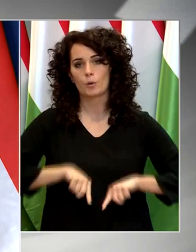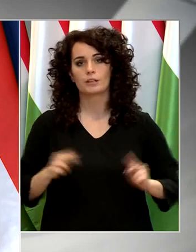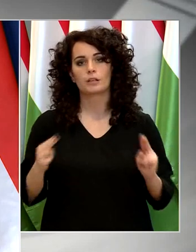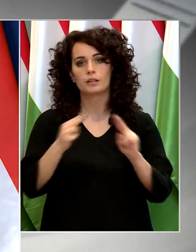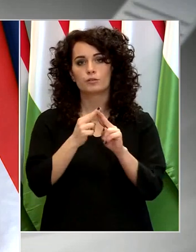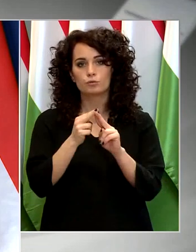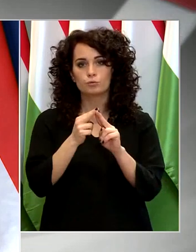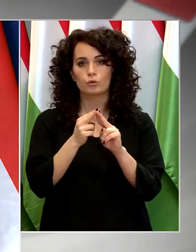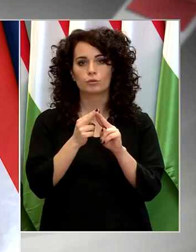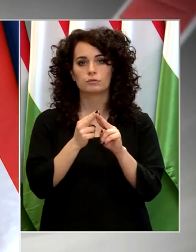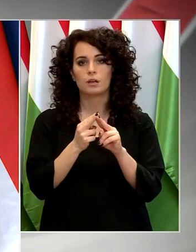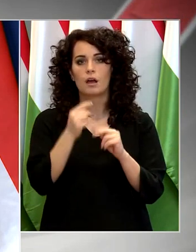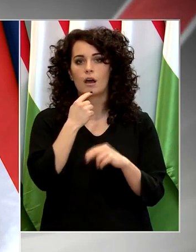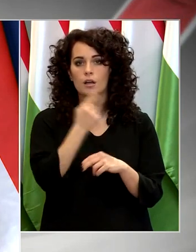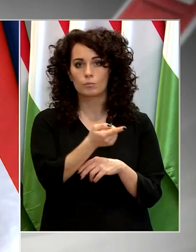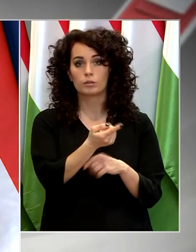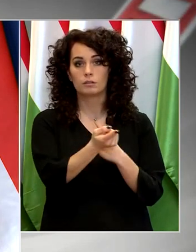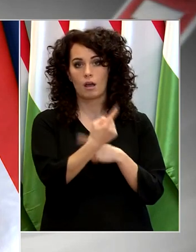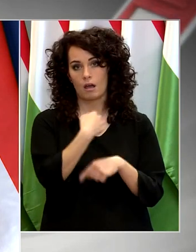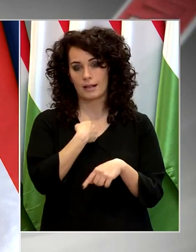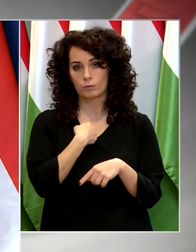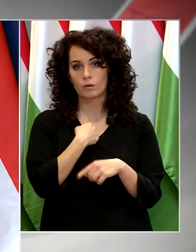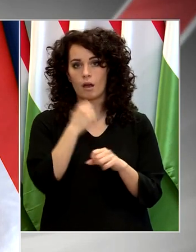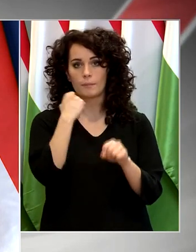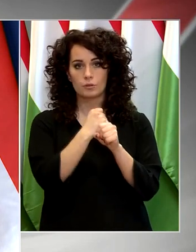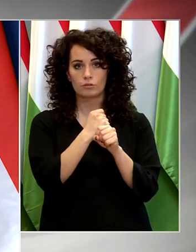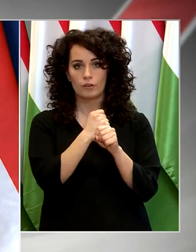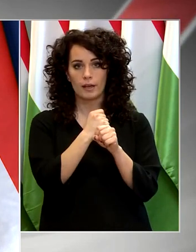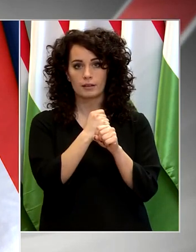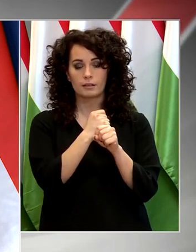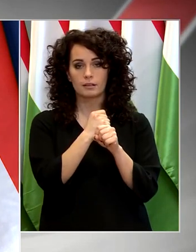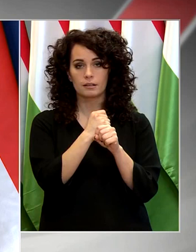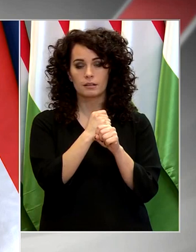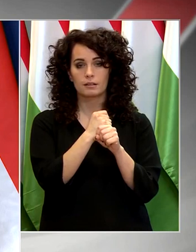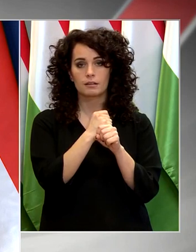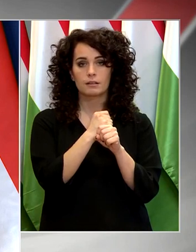azt mondta nekünk a bizottság, az európai